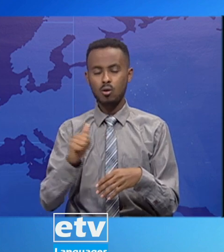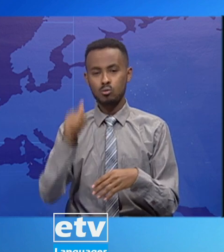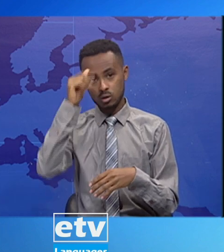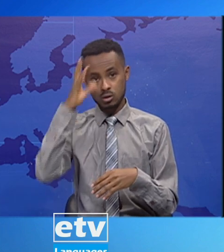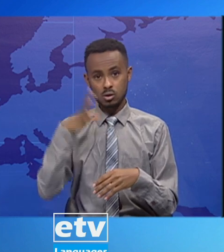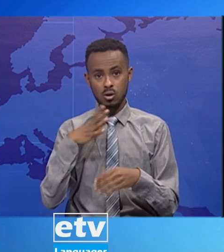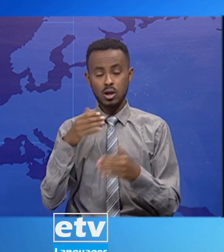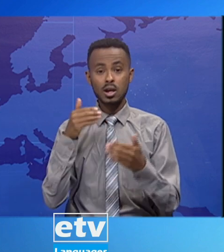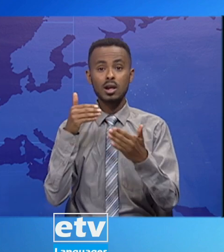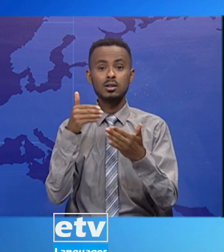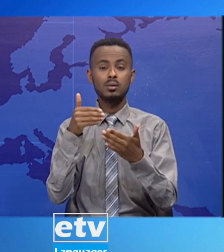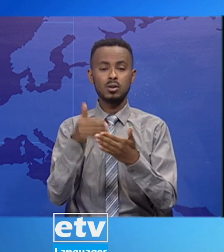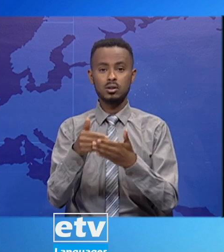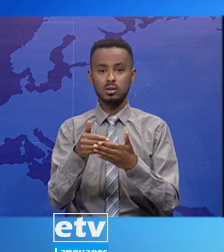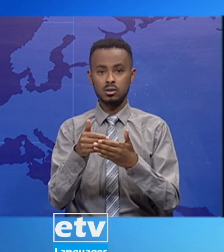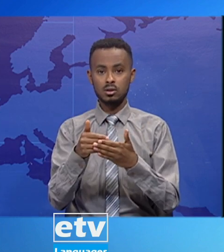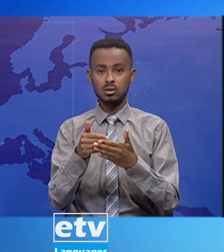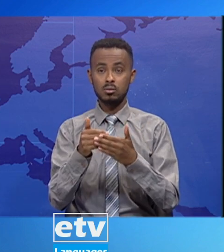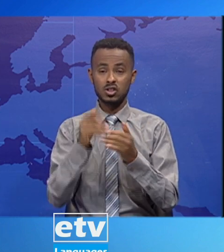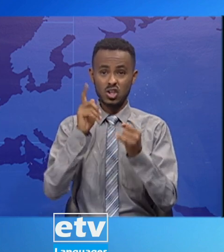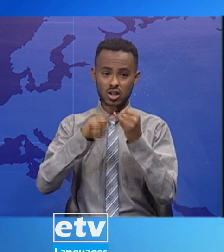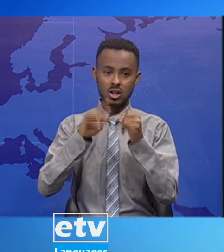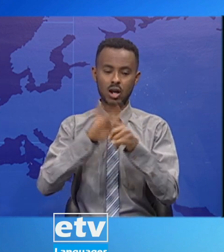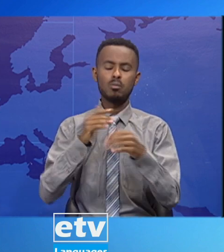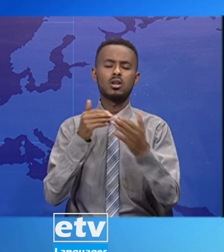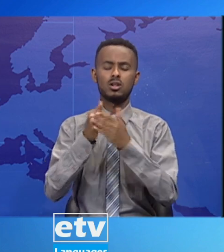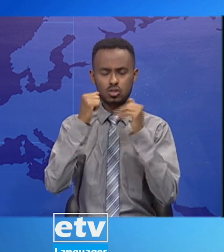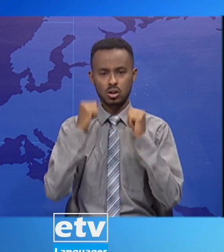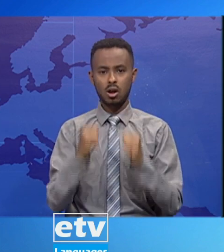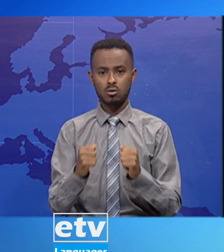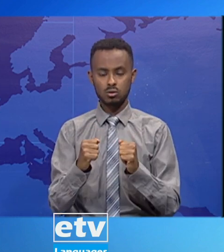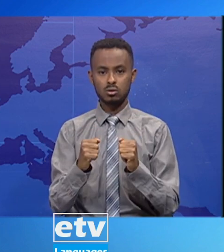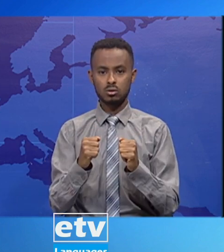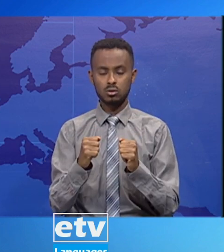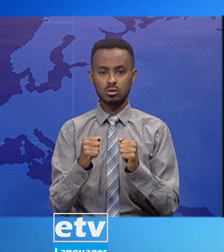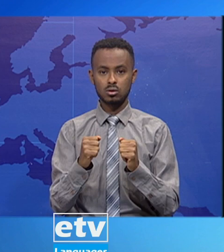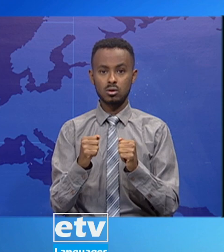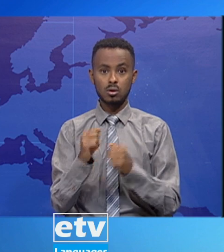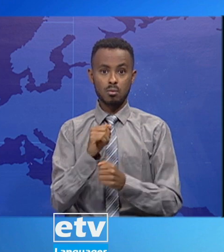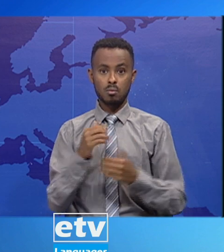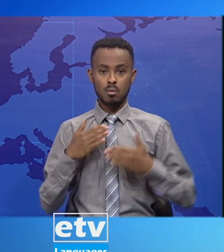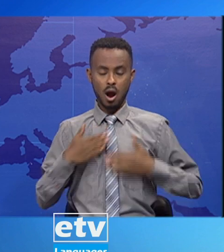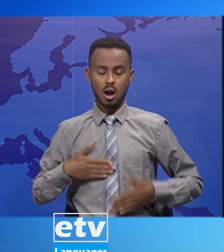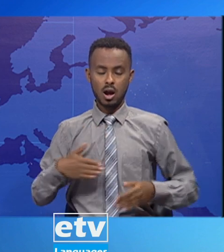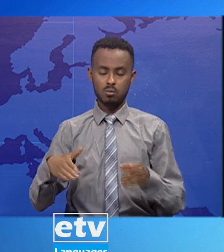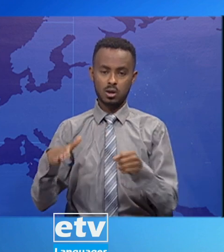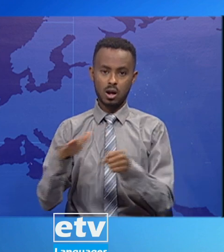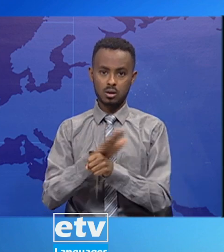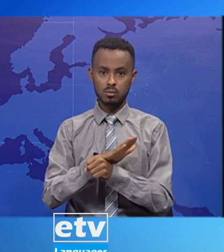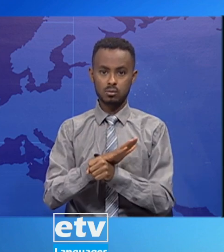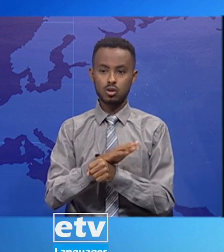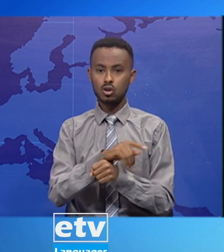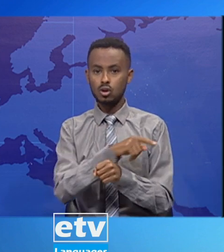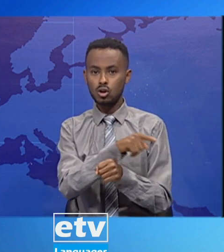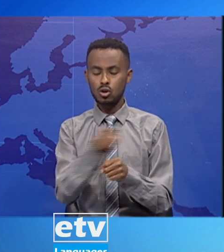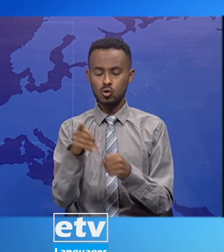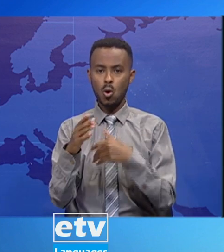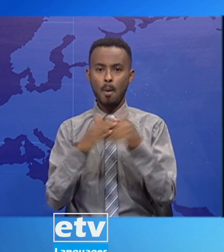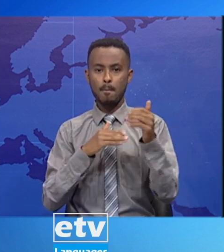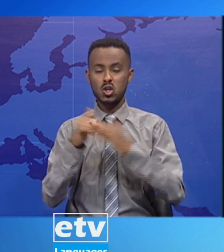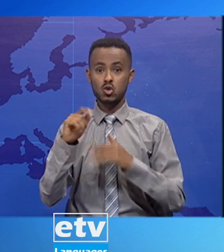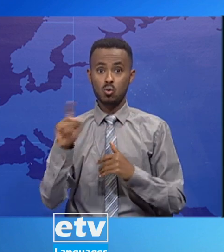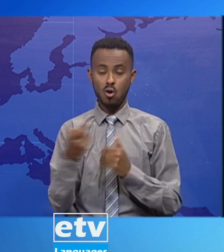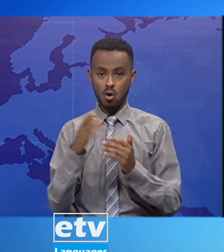ሰው የደረሰበት ጣራ ላይ መድረስ ይችላል። እነሱ በአካል ብቃትም እነሱ ምቹ